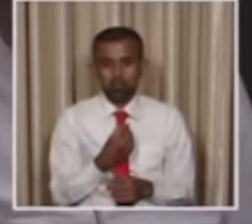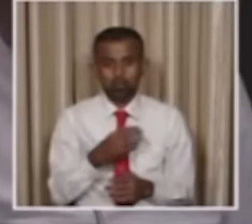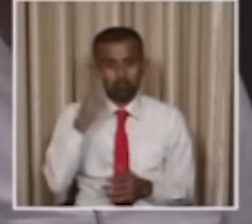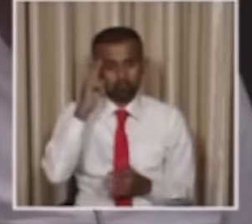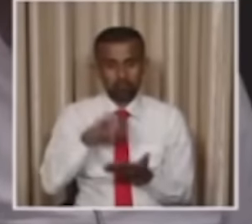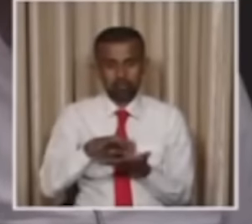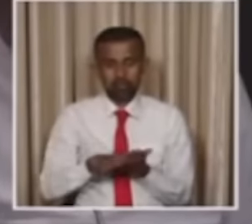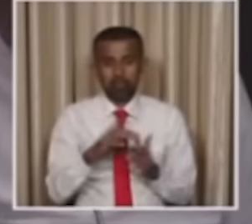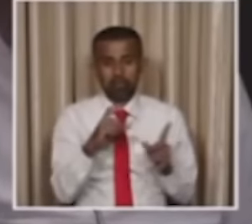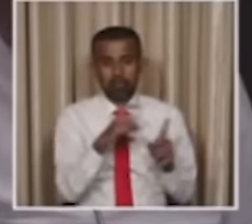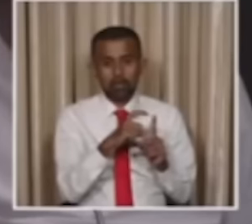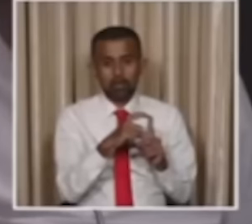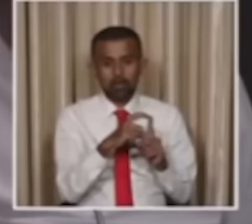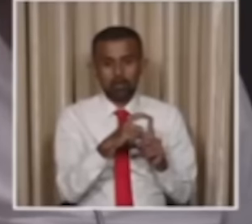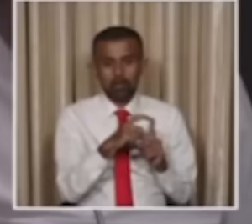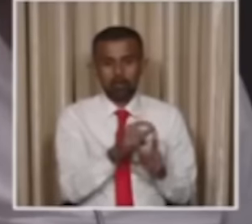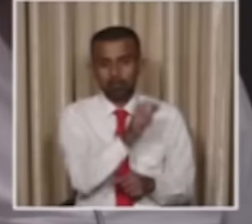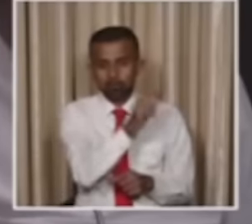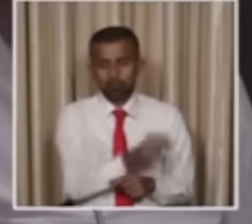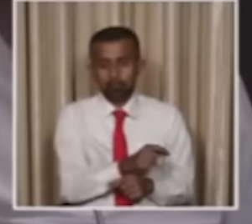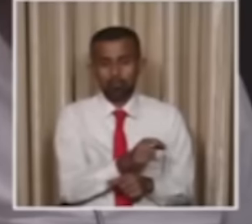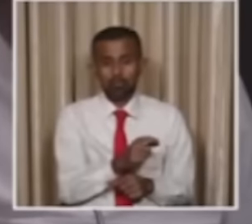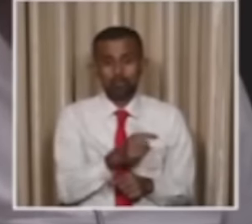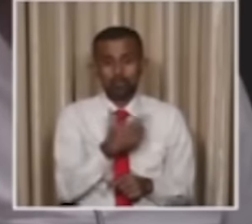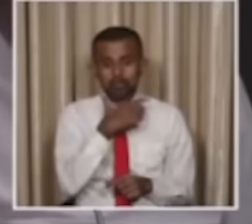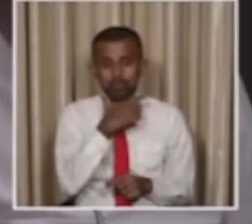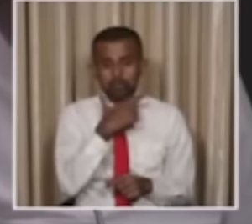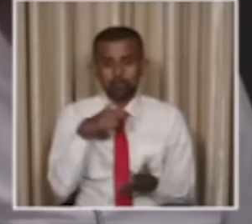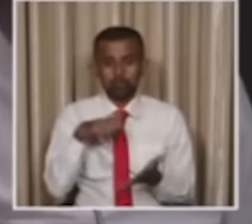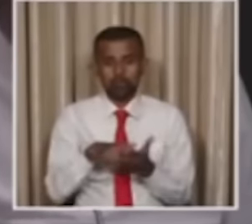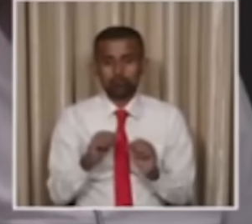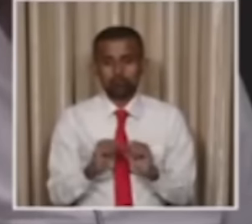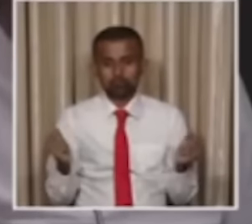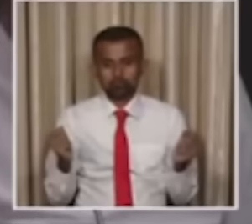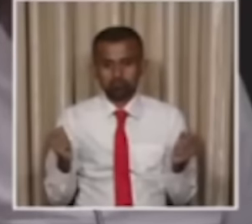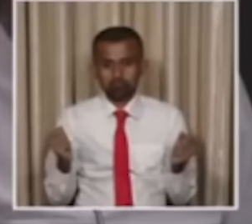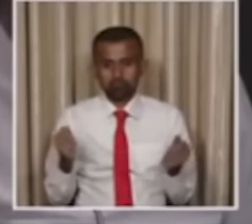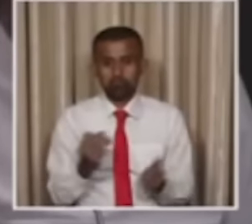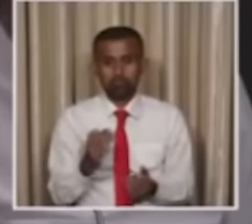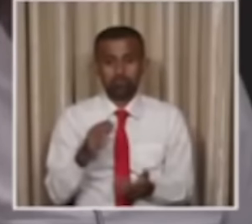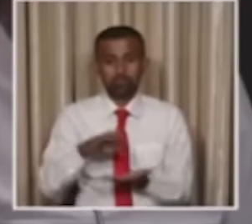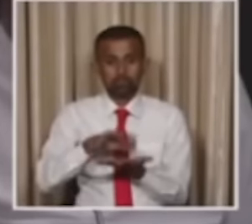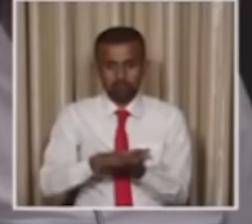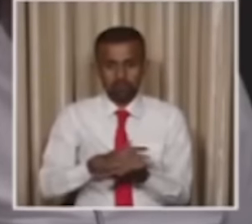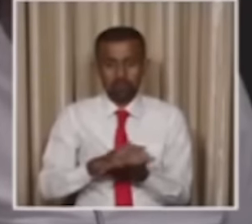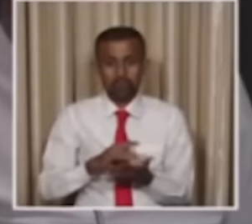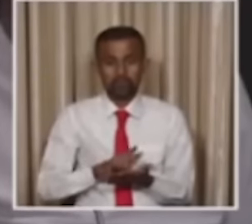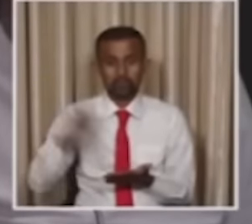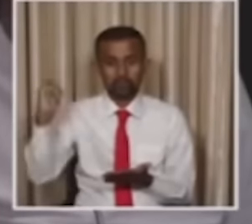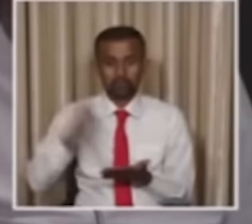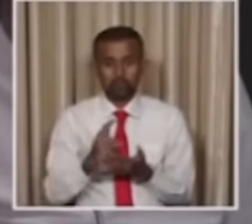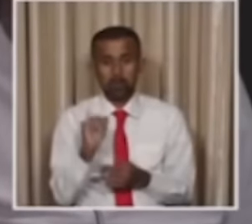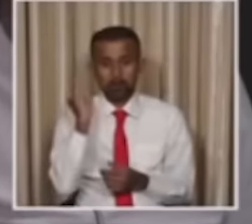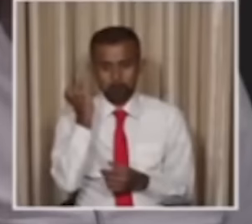දීලා දයන ගමගේ මේ බ්‍රිටිෂ් සිටිසන් කෙනෙක් නෙවෙයි කියන එක පිළිබඳව දියුරුම් ප්‍රකාශය දුන්න ආගමන විගමන මේ